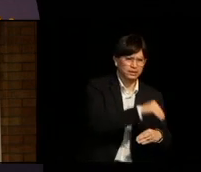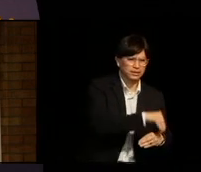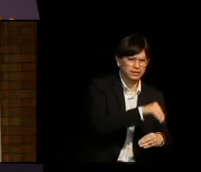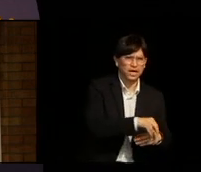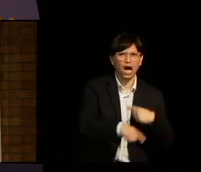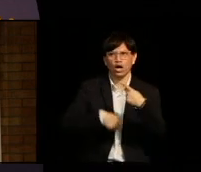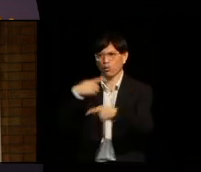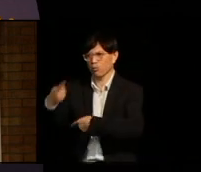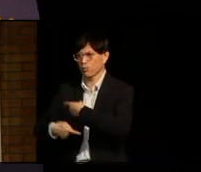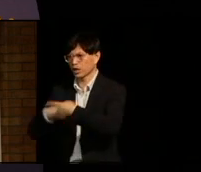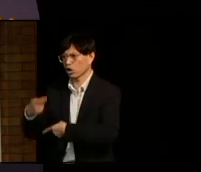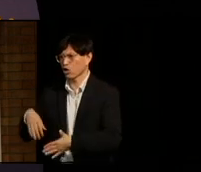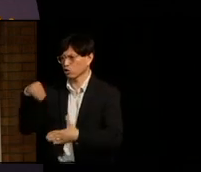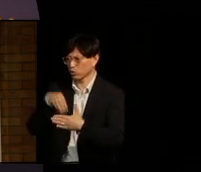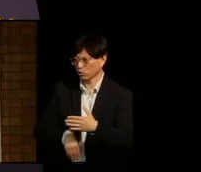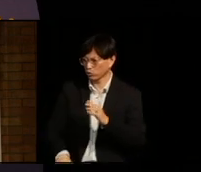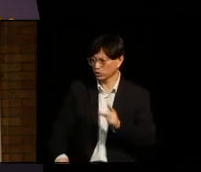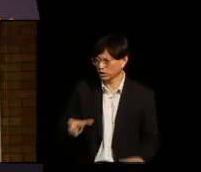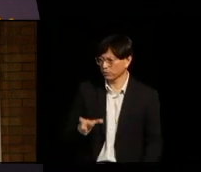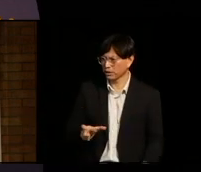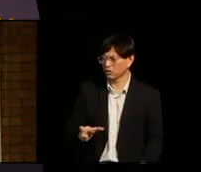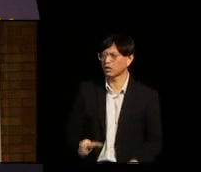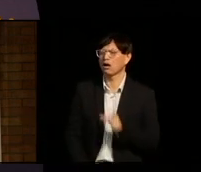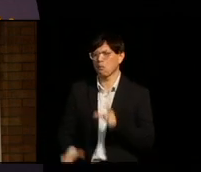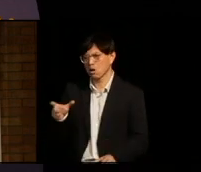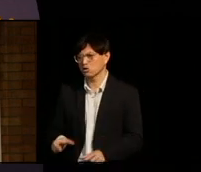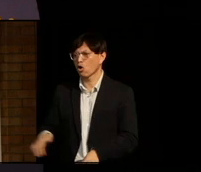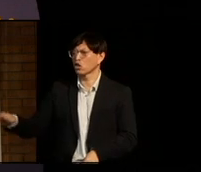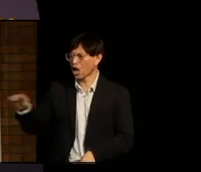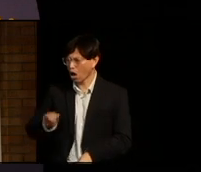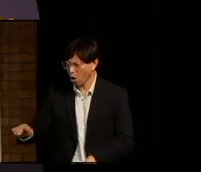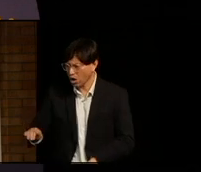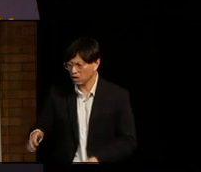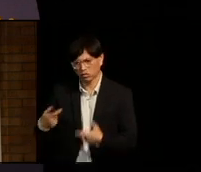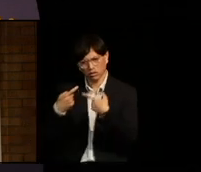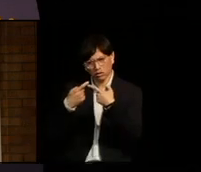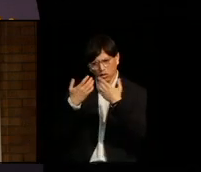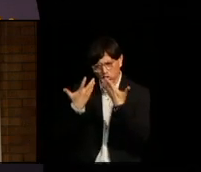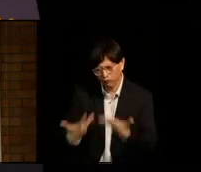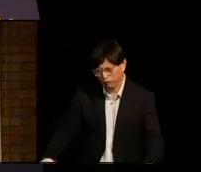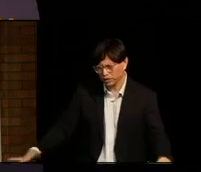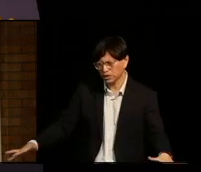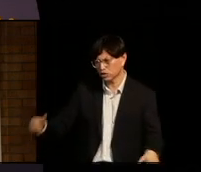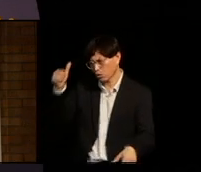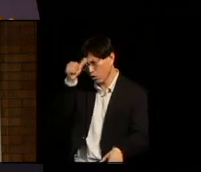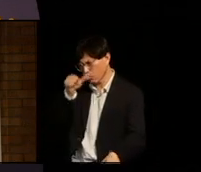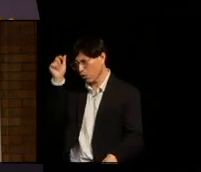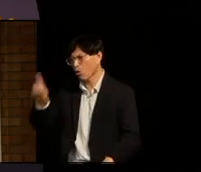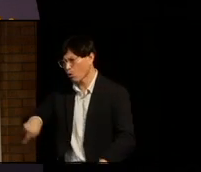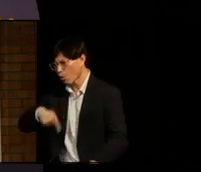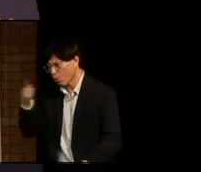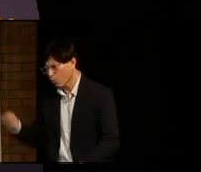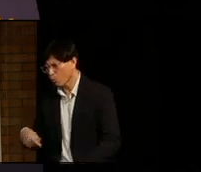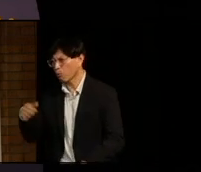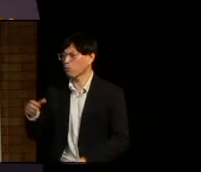di questi bambini o persone o ragazzi perché non finisce con la comunione poi chiedono l'oratorio poi ci sono le